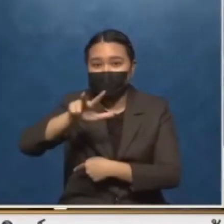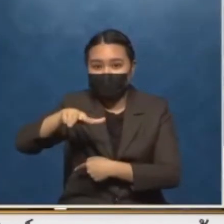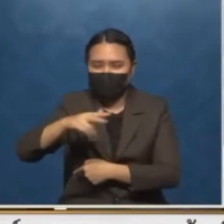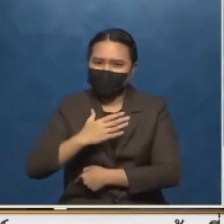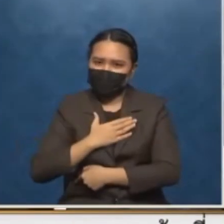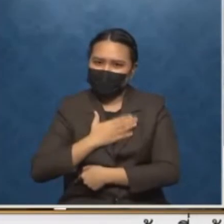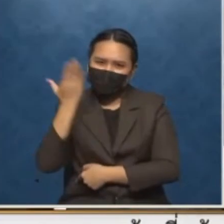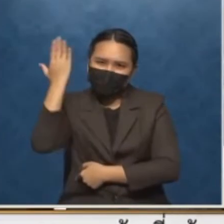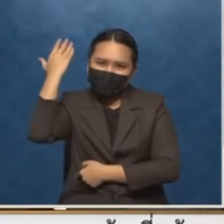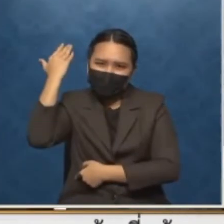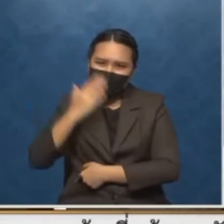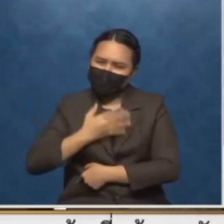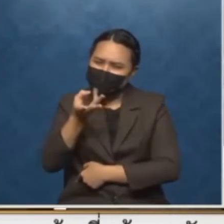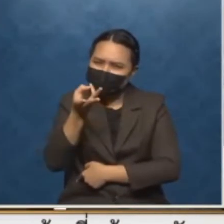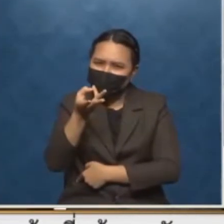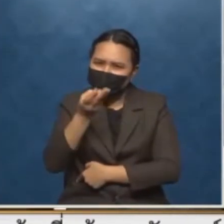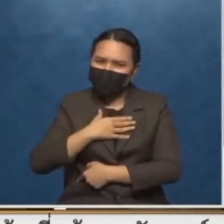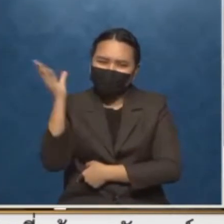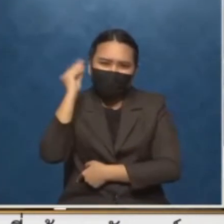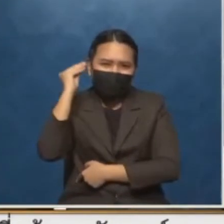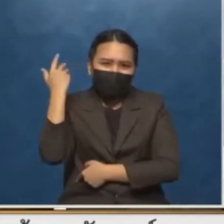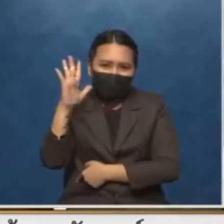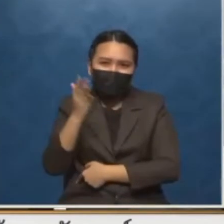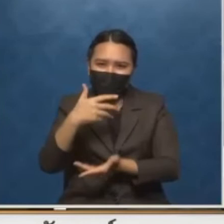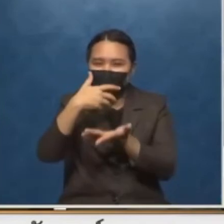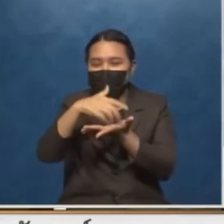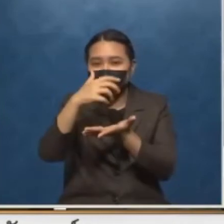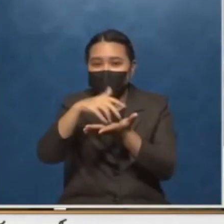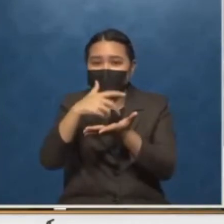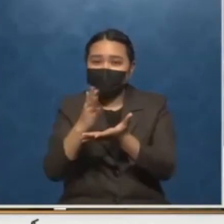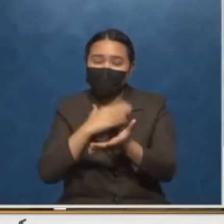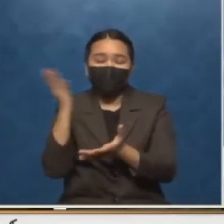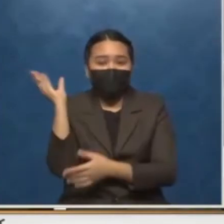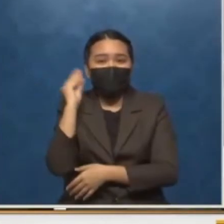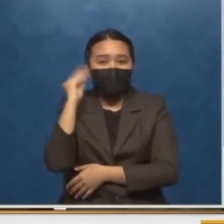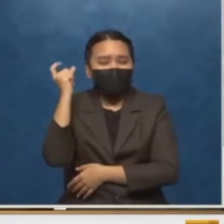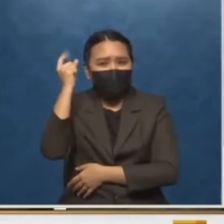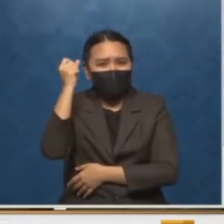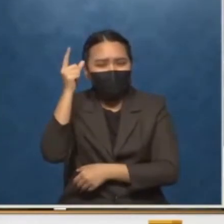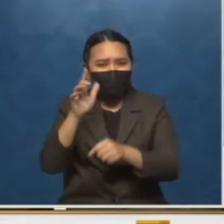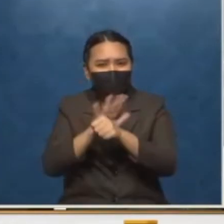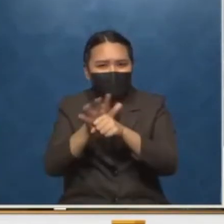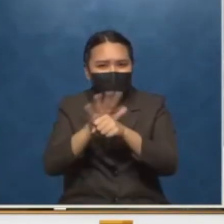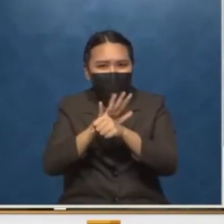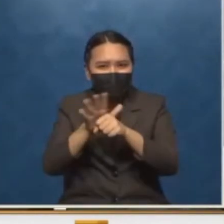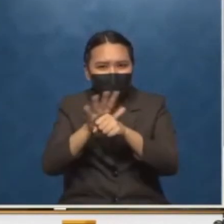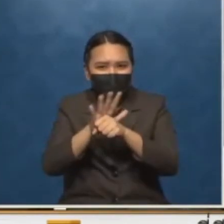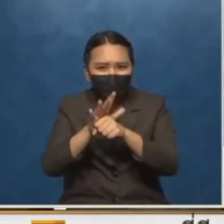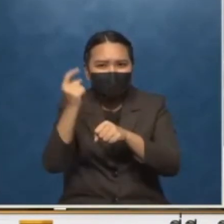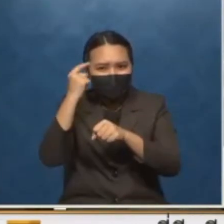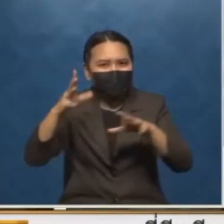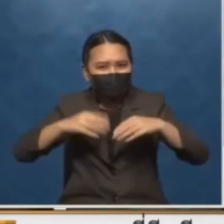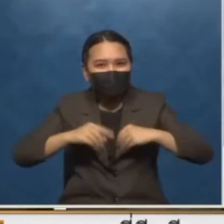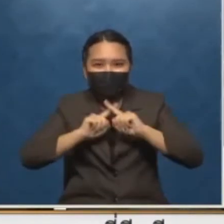านประธานครับผมนิดเดียวเมื่อคืนผมนั่งฟังท่านบรรยายผมเข้าใจได้ในระดับหนึ่งว่าท่านเห็นด้วยอย่างดีเลย